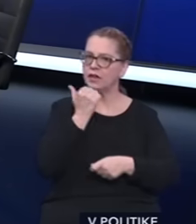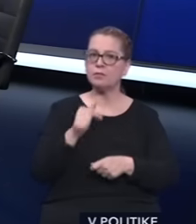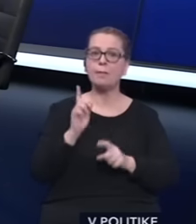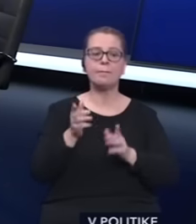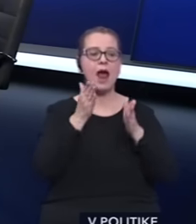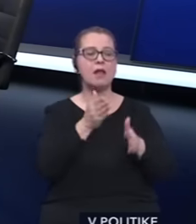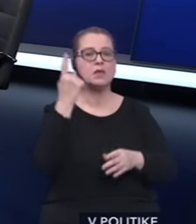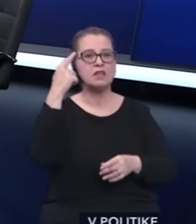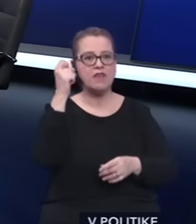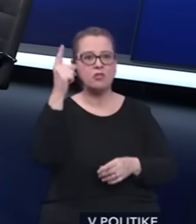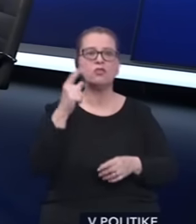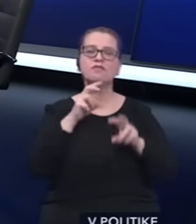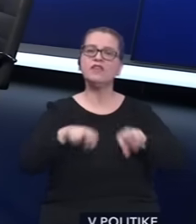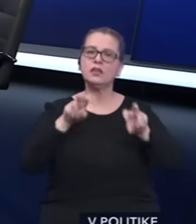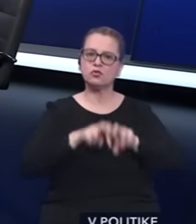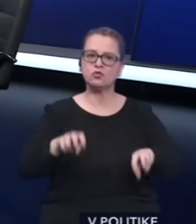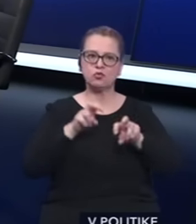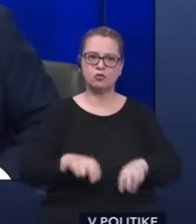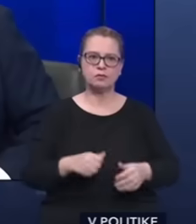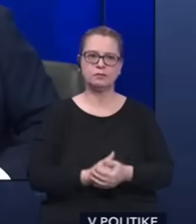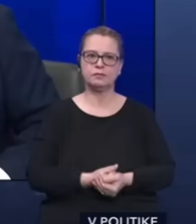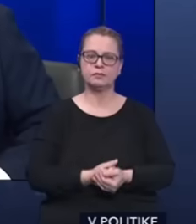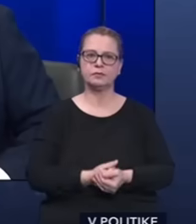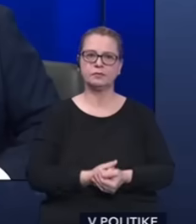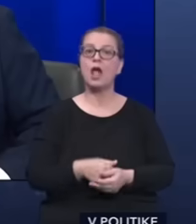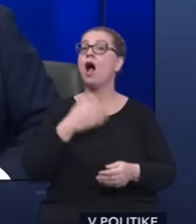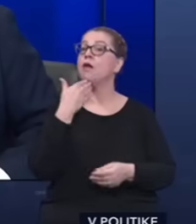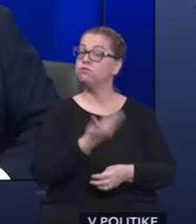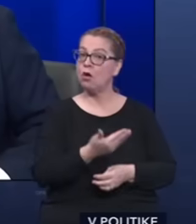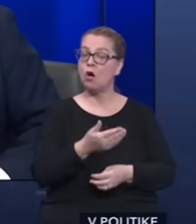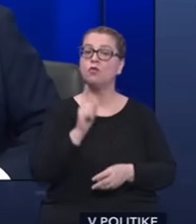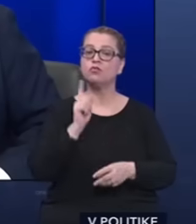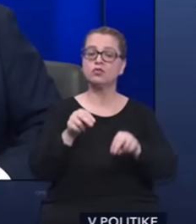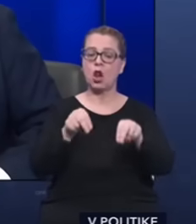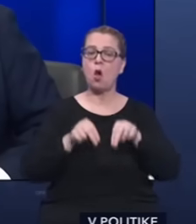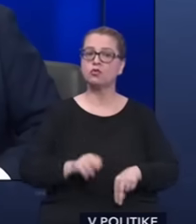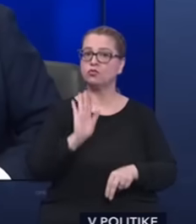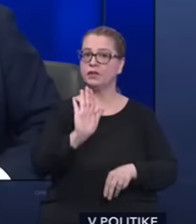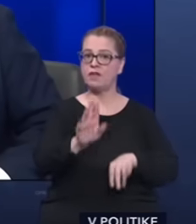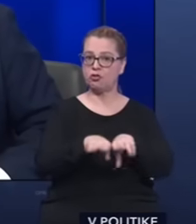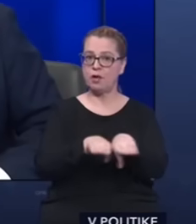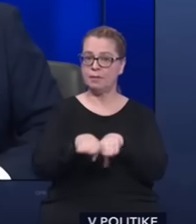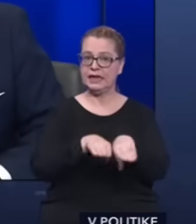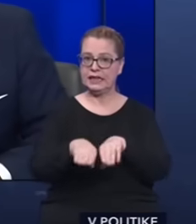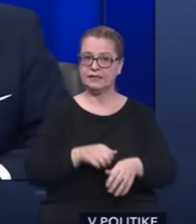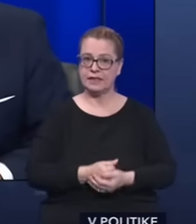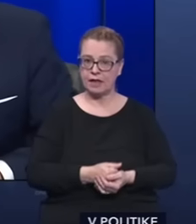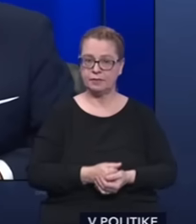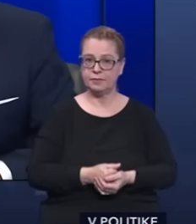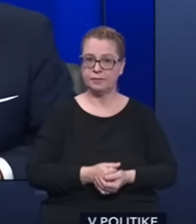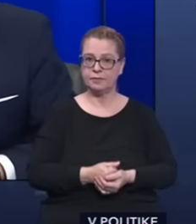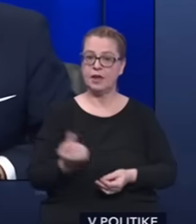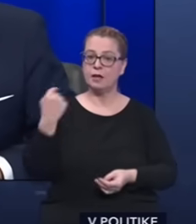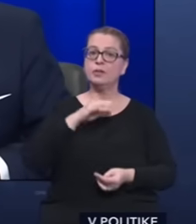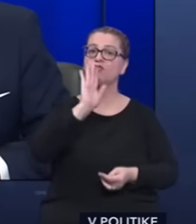a výskum. Na vedu a výskum. A potom, nie, a potom musel odstúpiť váš minister. A keď tam prišla nová ministerka, tak ste mali